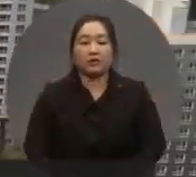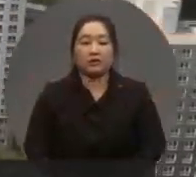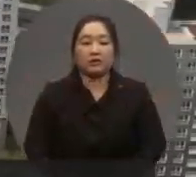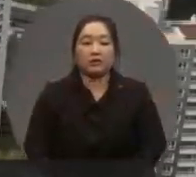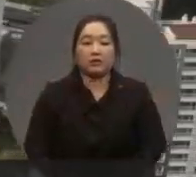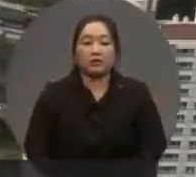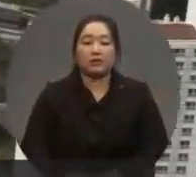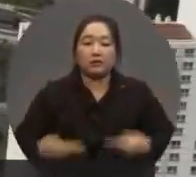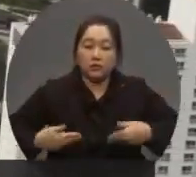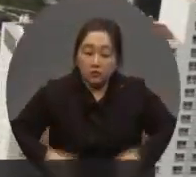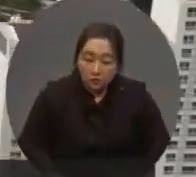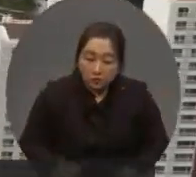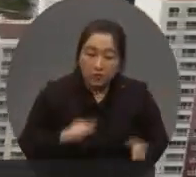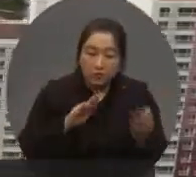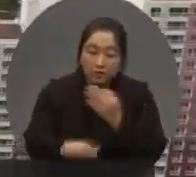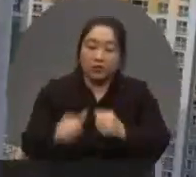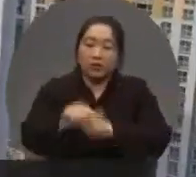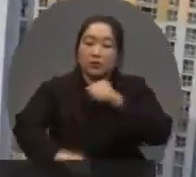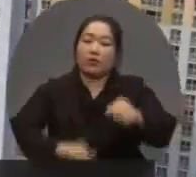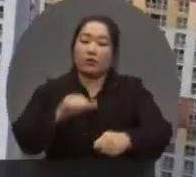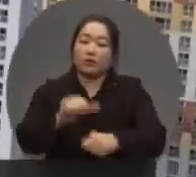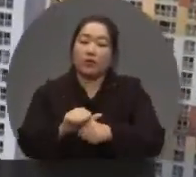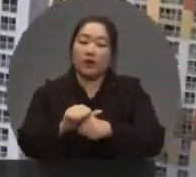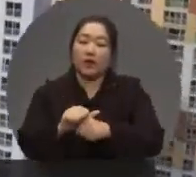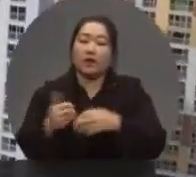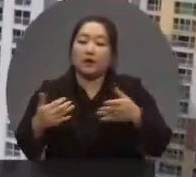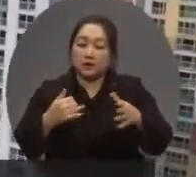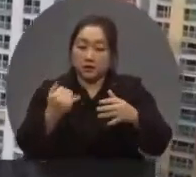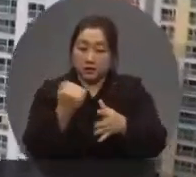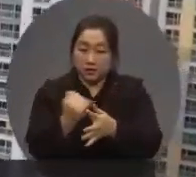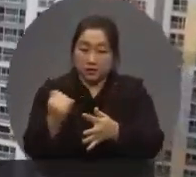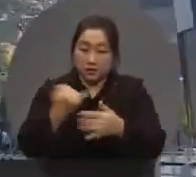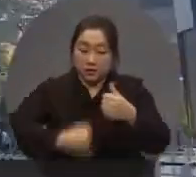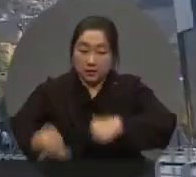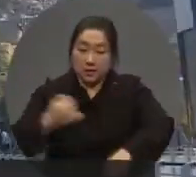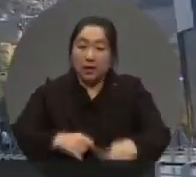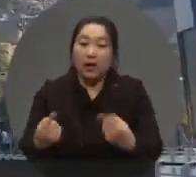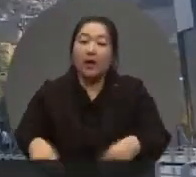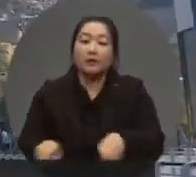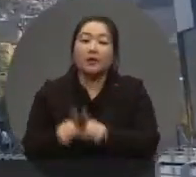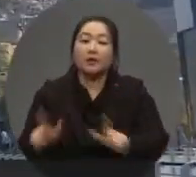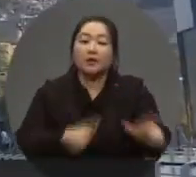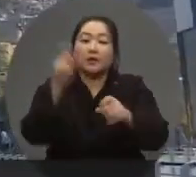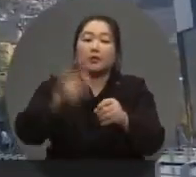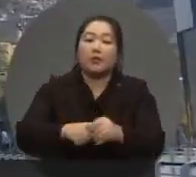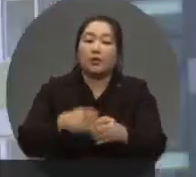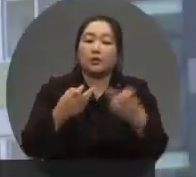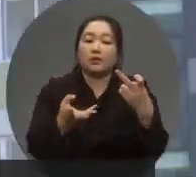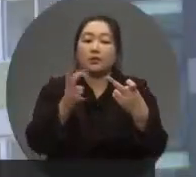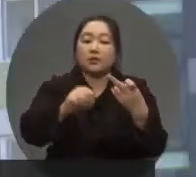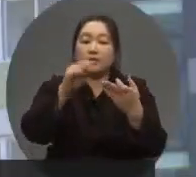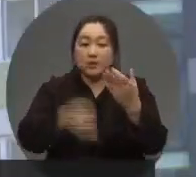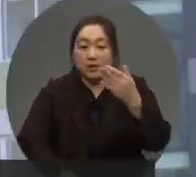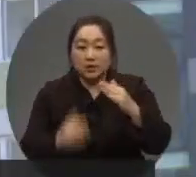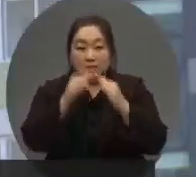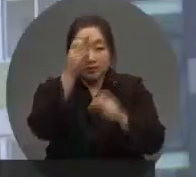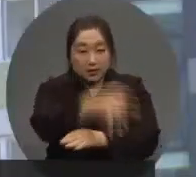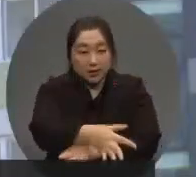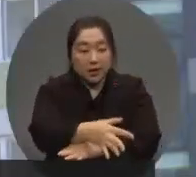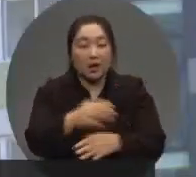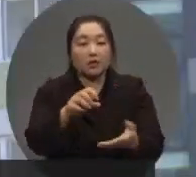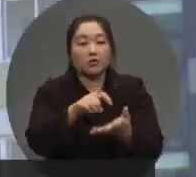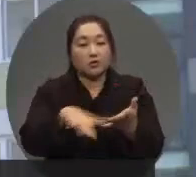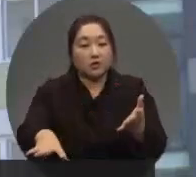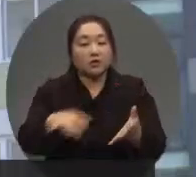출산일로부터 5년 이내에 자녀와 상시 거주할 목적으로 12억원 이하의 주택을 구입하면 취득세가 500만